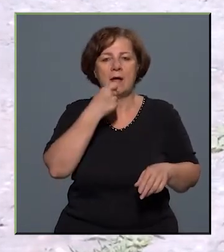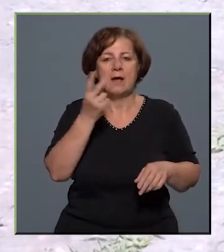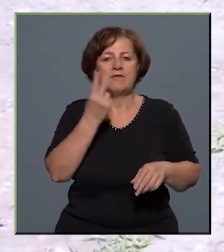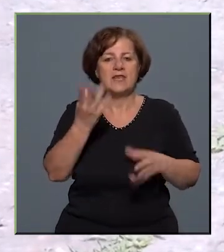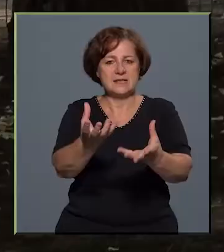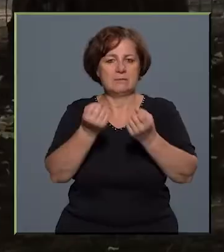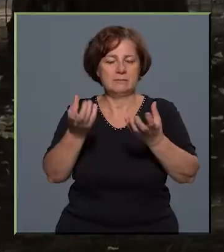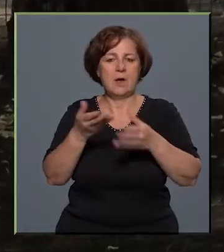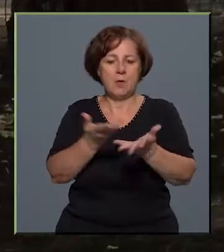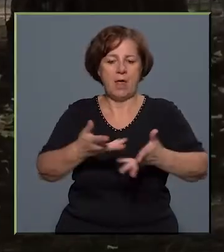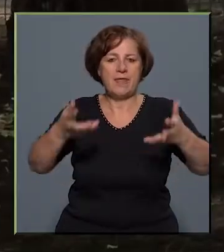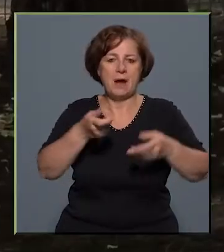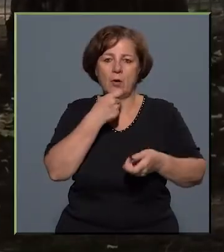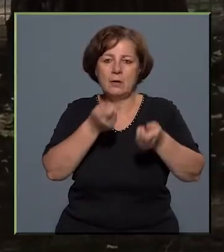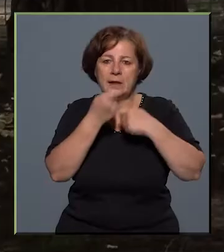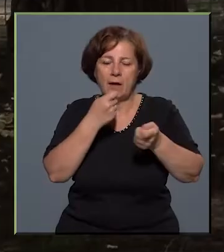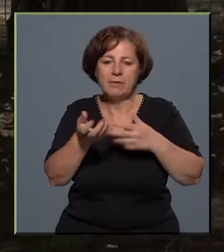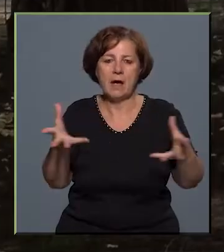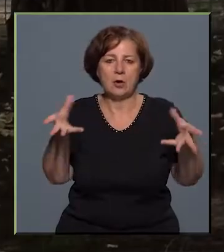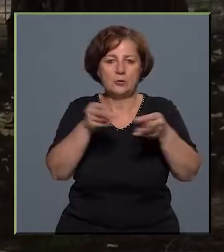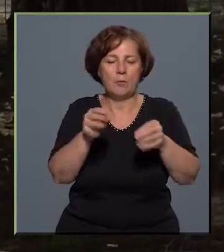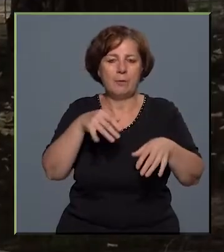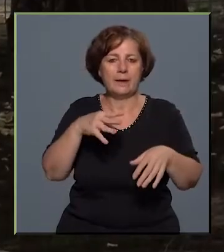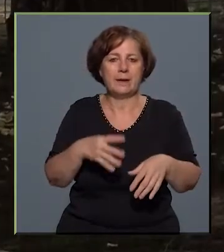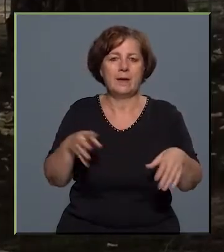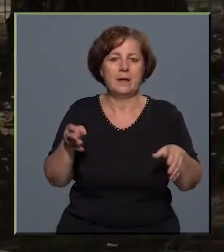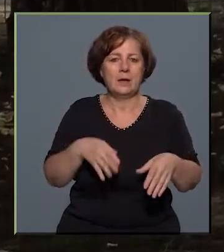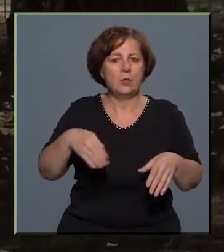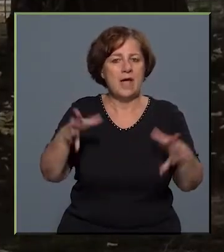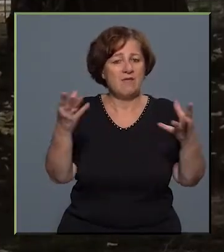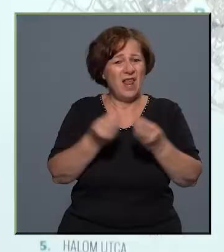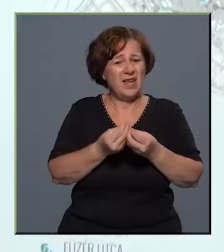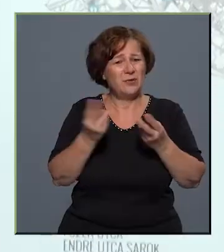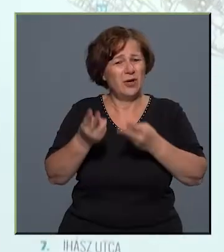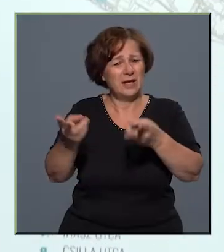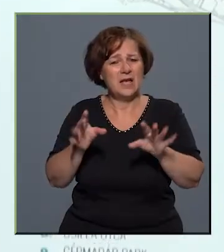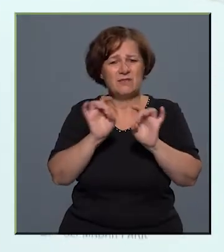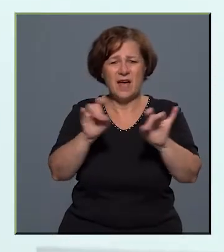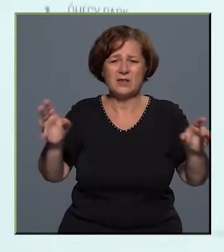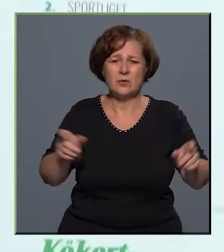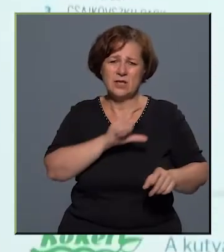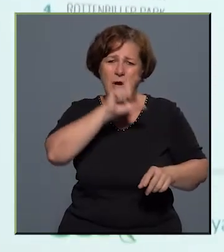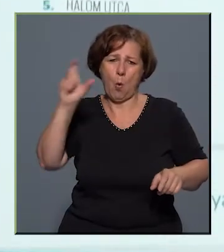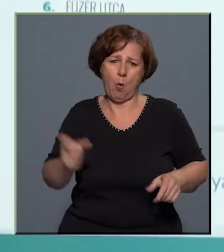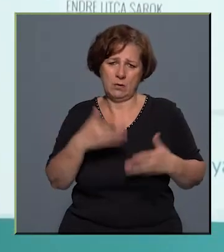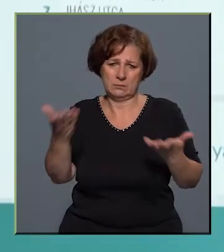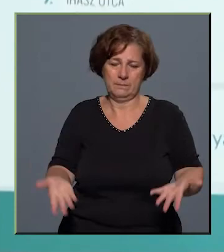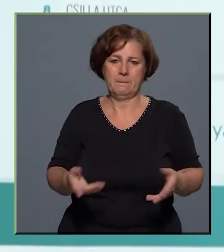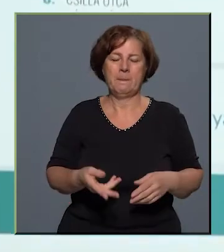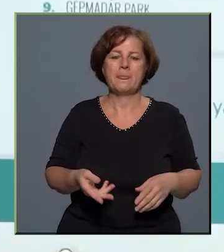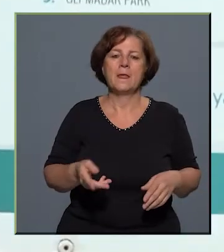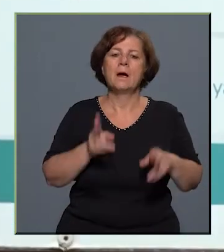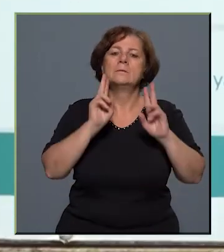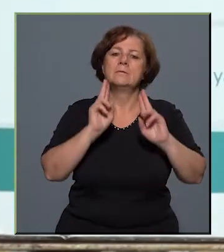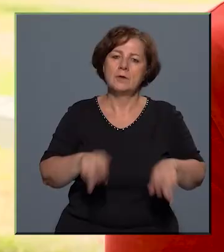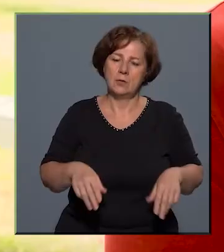viszont sokan az ott lévő tábból itatják a többi négylábúval együtt a kedvenceiket, ez azonban sok fertőzésre adhat okot.